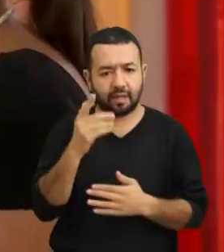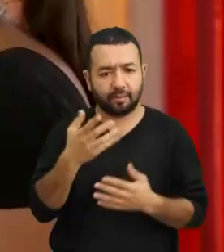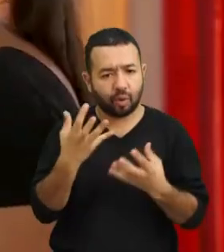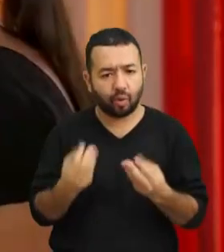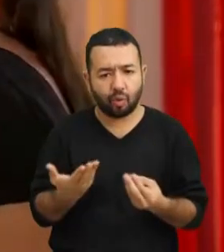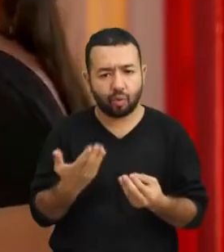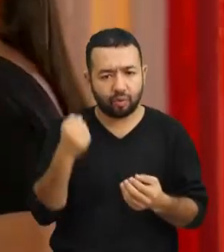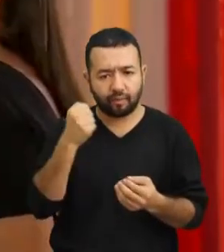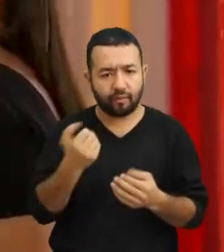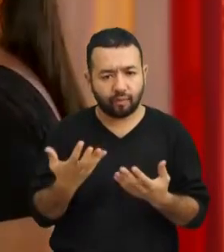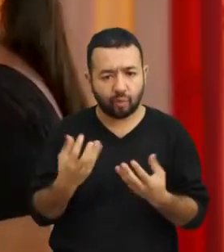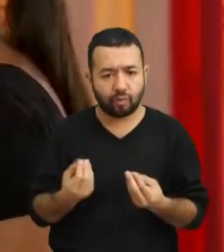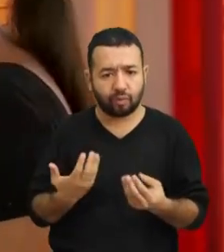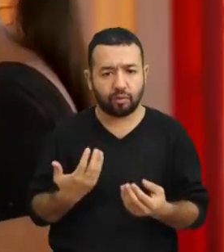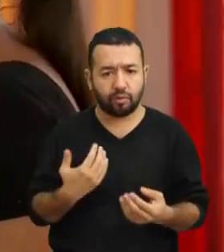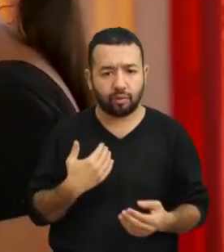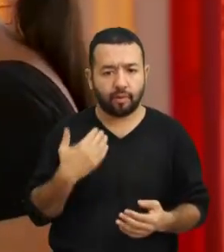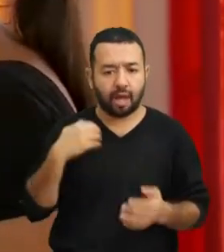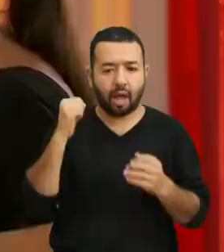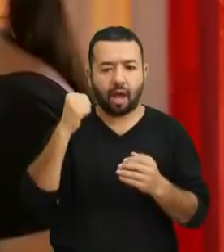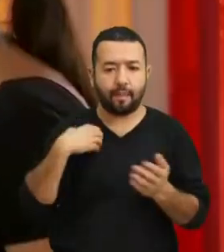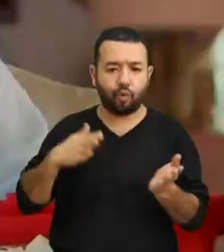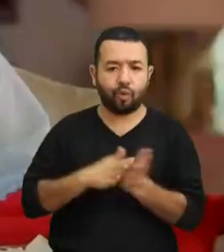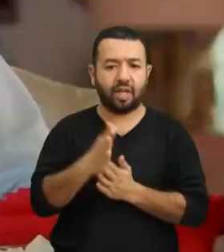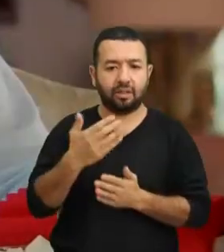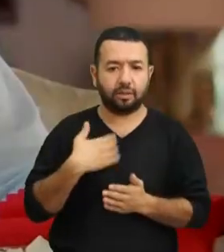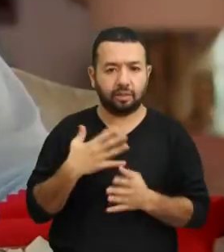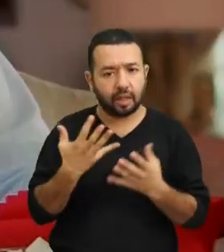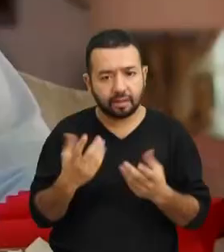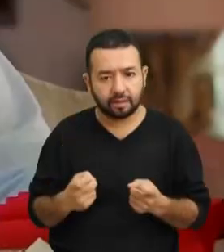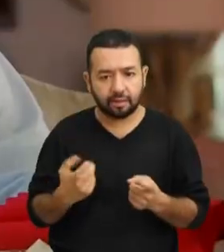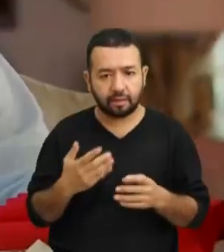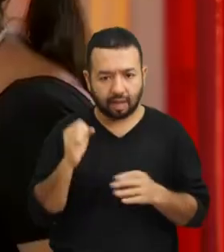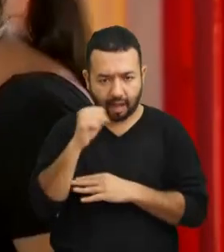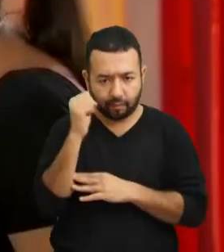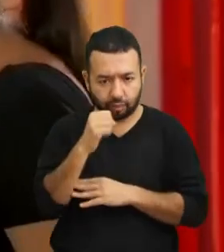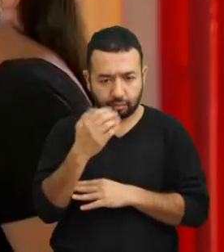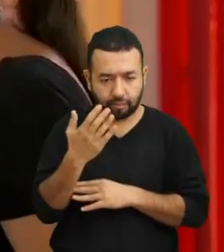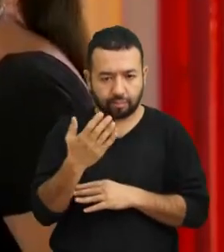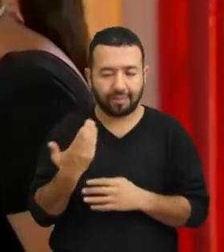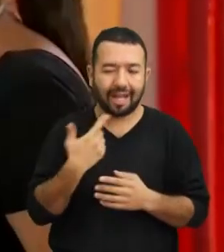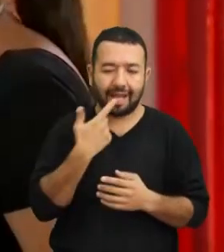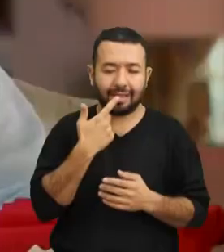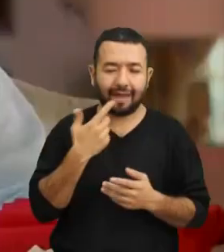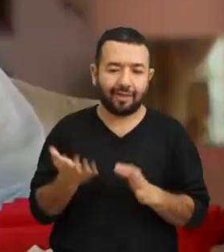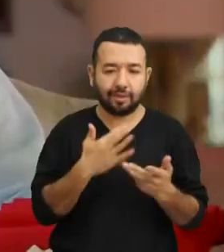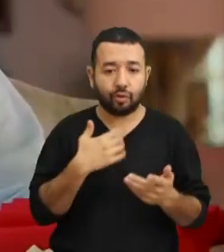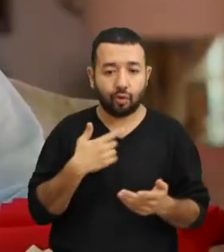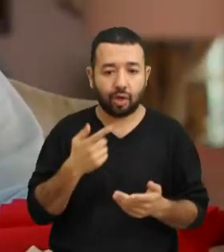resmen hırpalamışlar seni. Ne oldu? Üzerimden kamyon geçti. Ne? Nasıl yani? Kamyon mu? Yok, lafın gelişi.